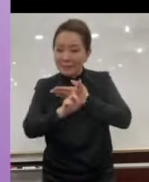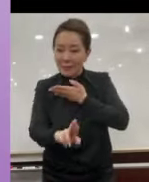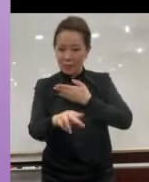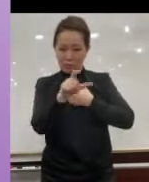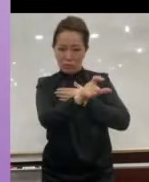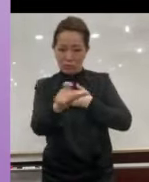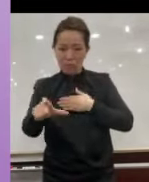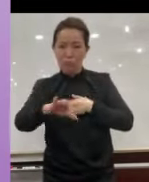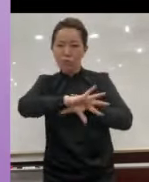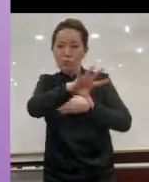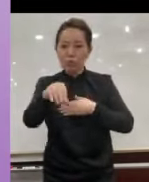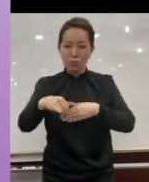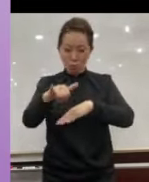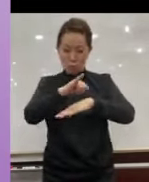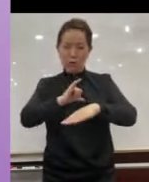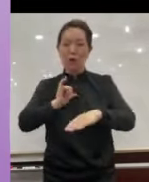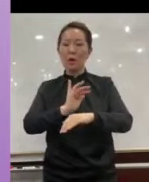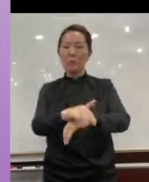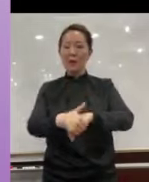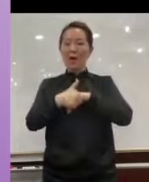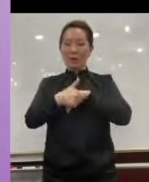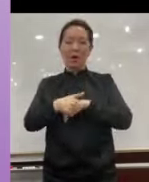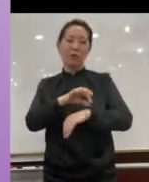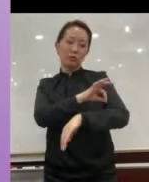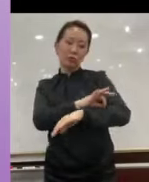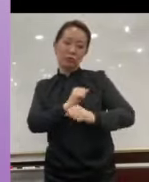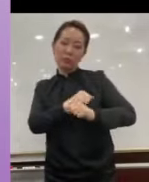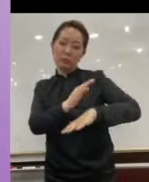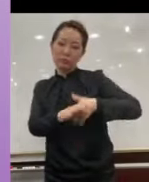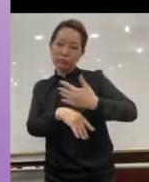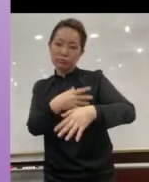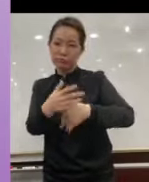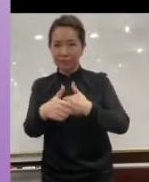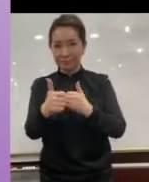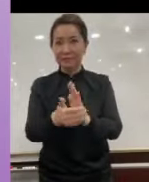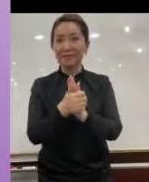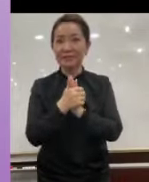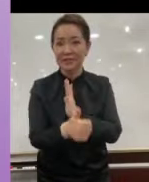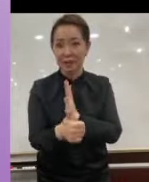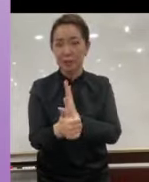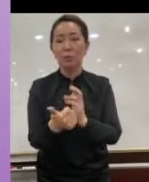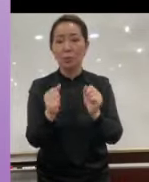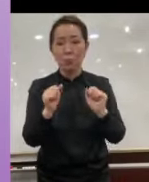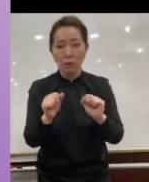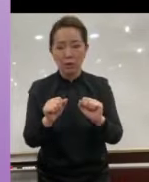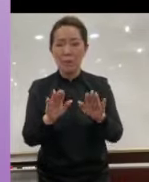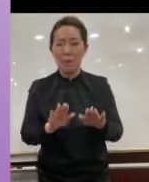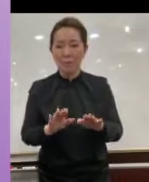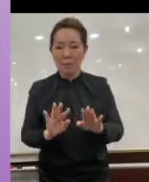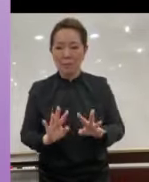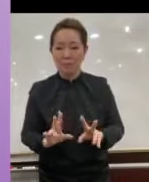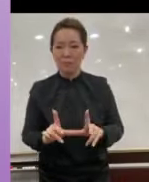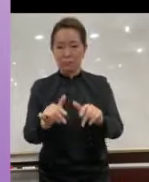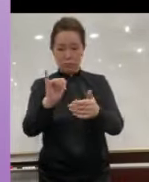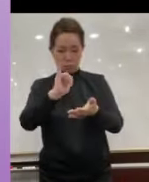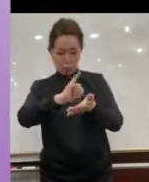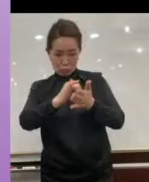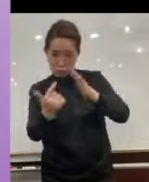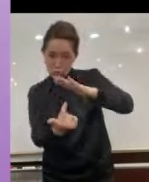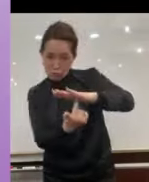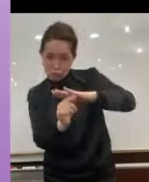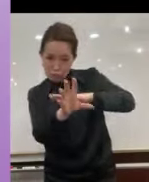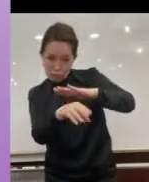бийдан энэ төслийг үргэлжлүүлэн явах чадвартай болох болж үлдэх гэсэн энэ ойлголтын үндсэн